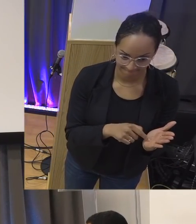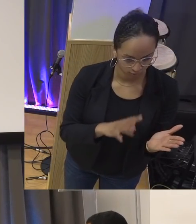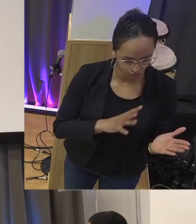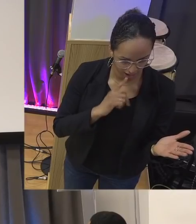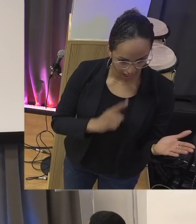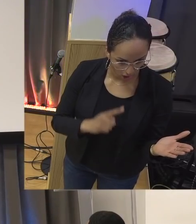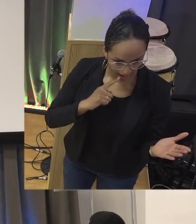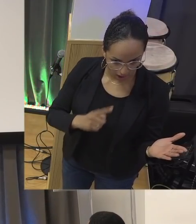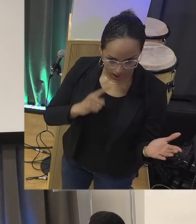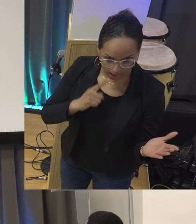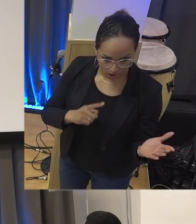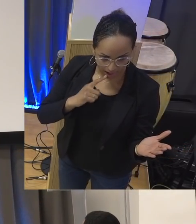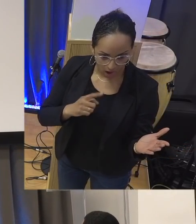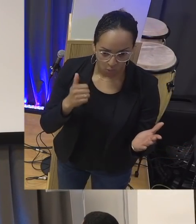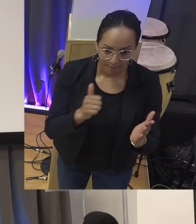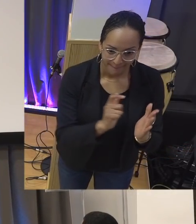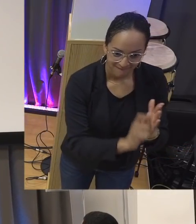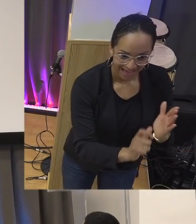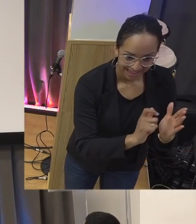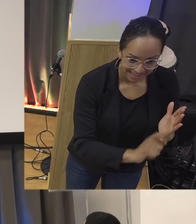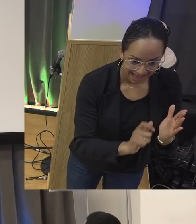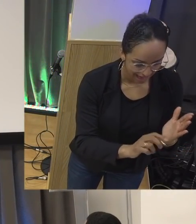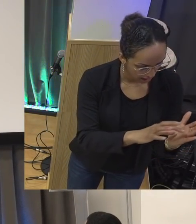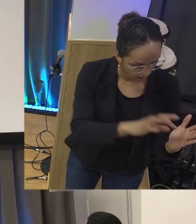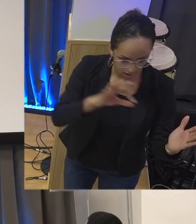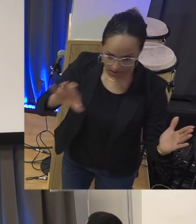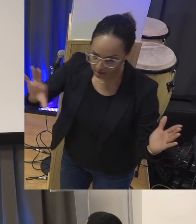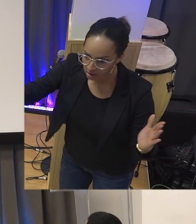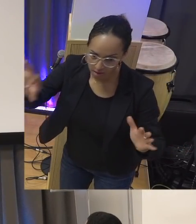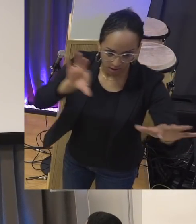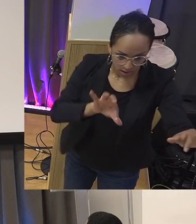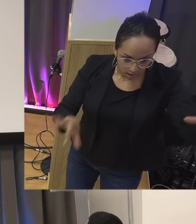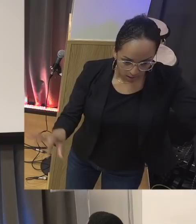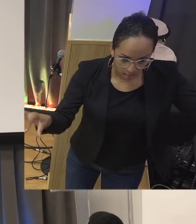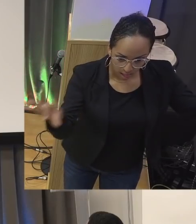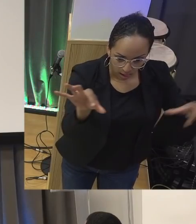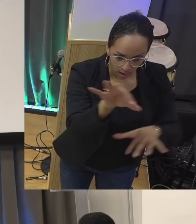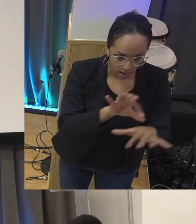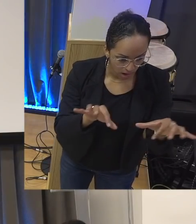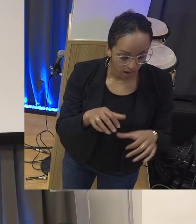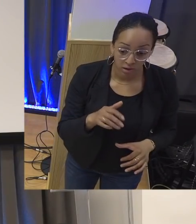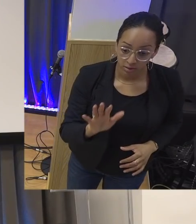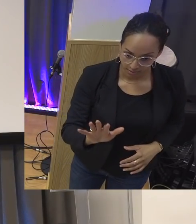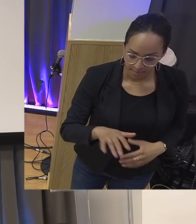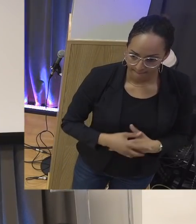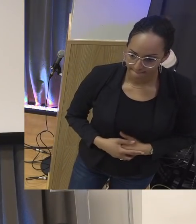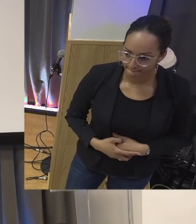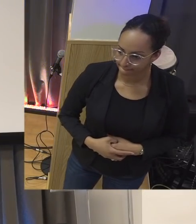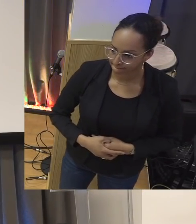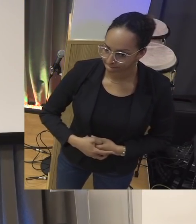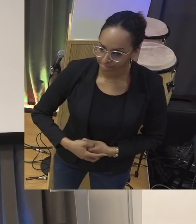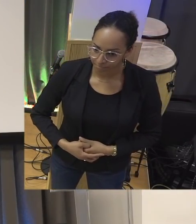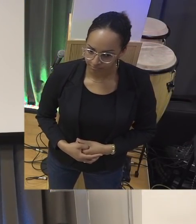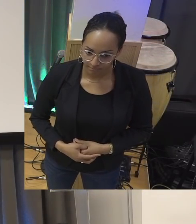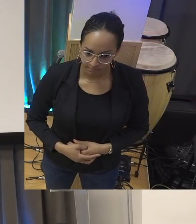Et il tricote avec les versets de manière incroyable. Mais pour ce faire, j'ai besoin quand même de quelqu'un